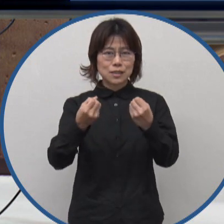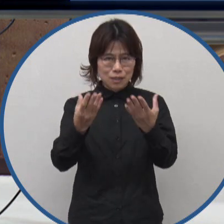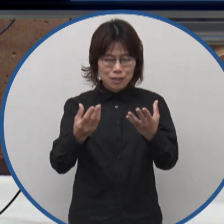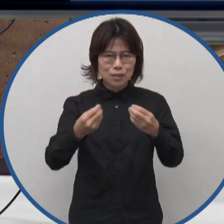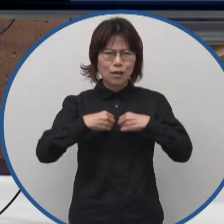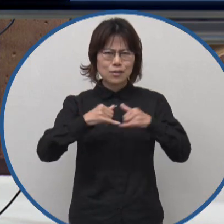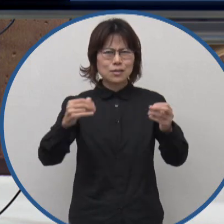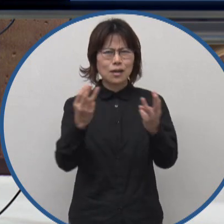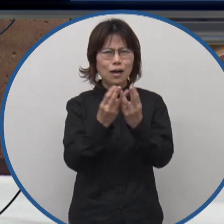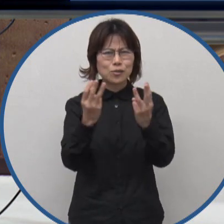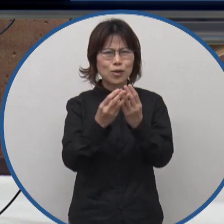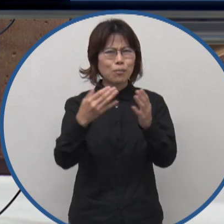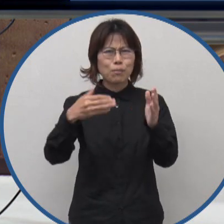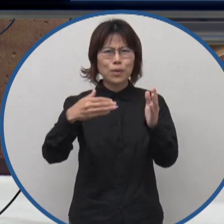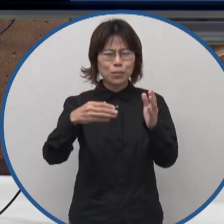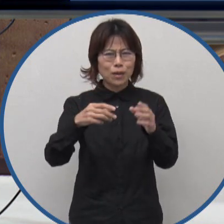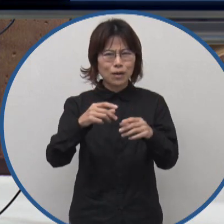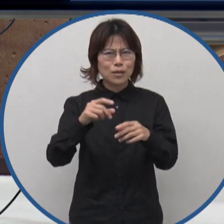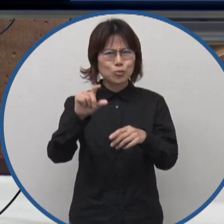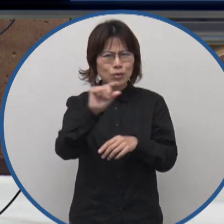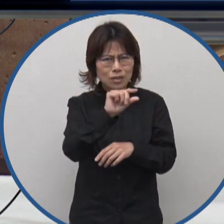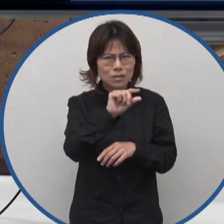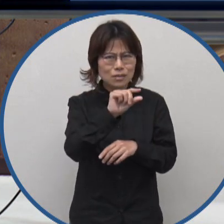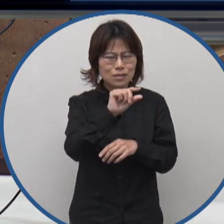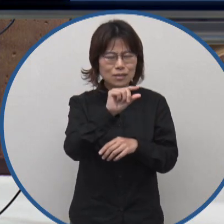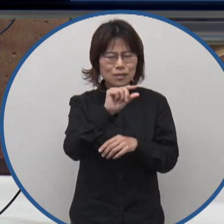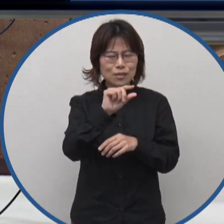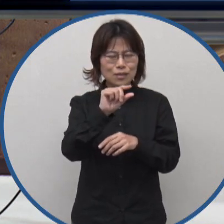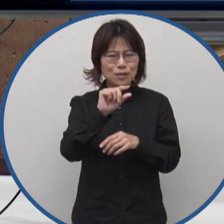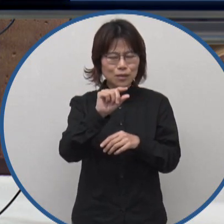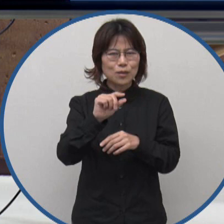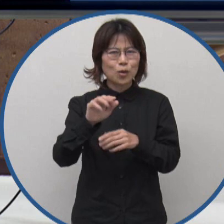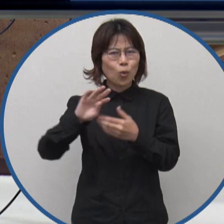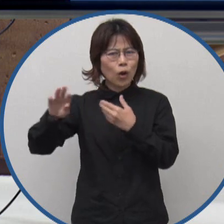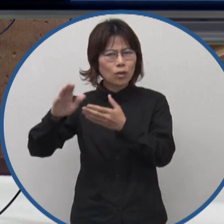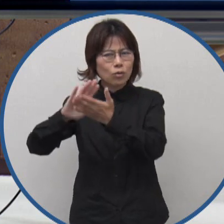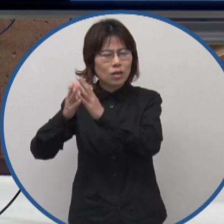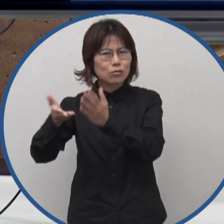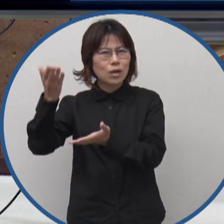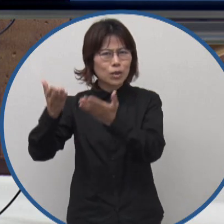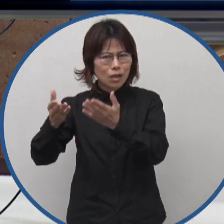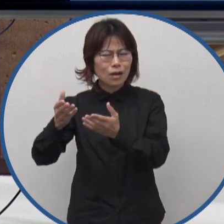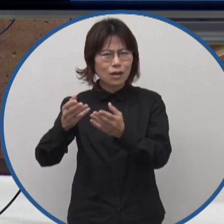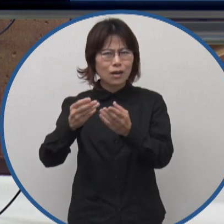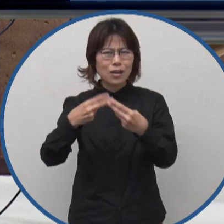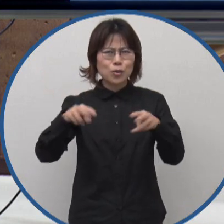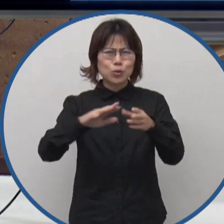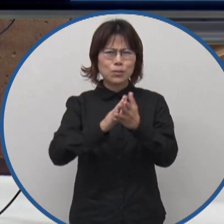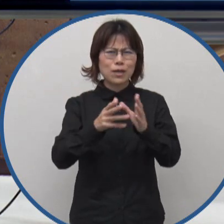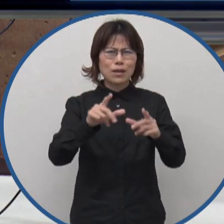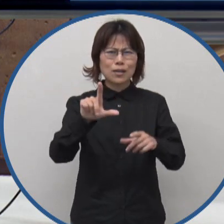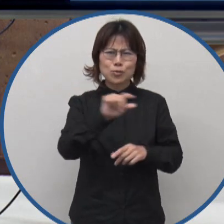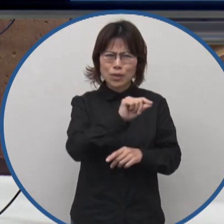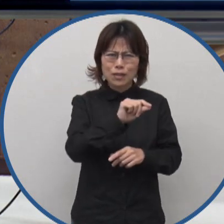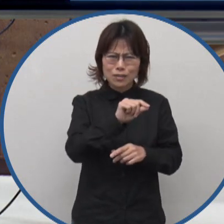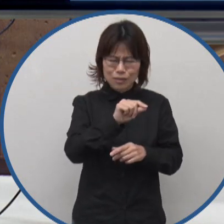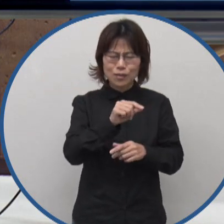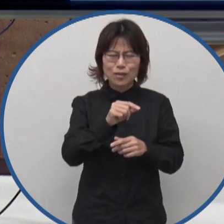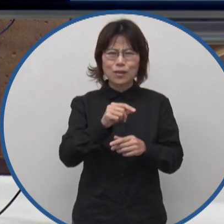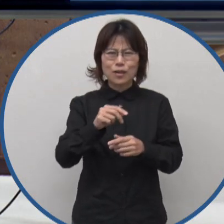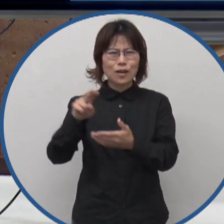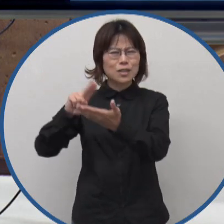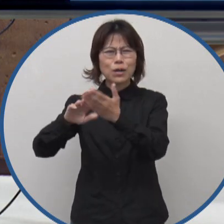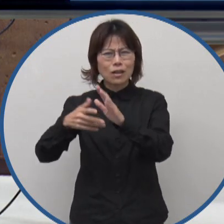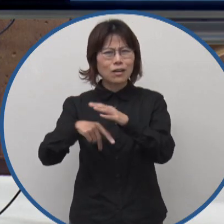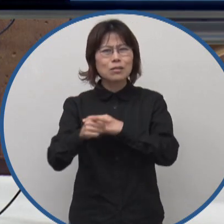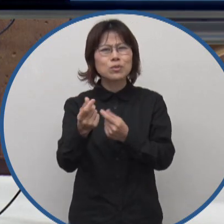か病床の逼迫具合というのを勘案した結果、今回指定になったところに比べて少ないという理由で見送ったということ を説明 があってます